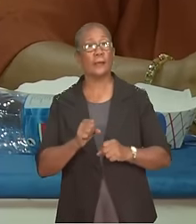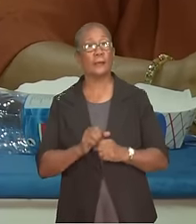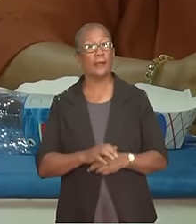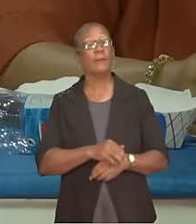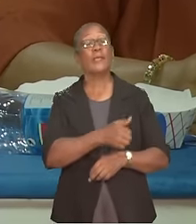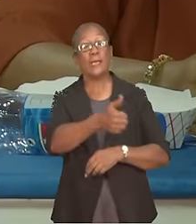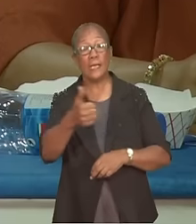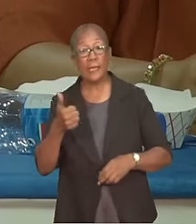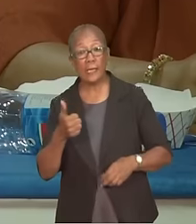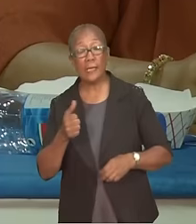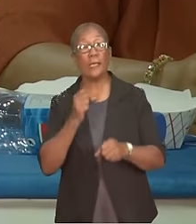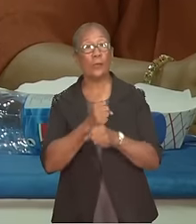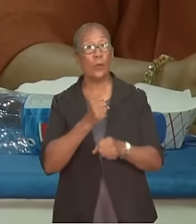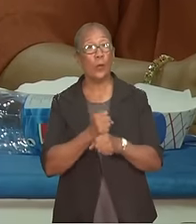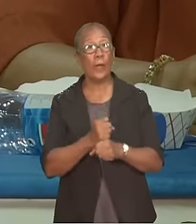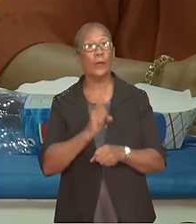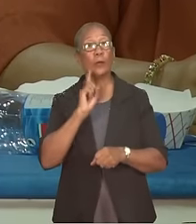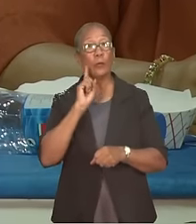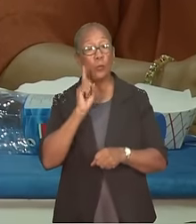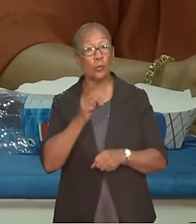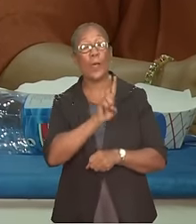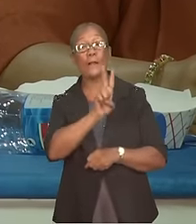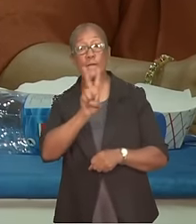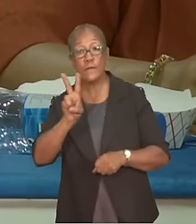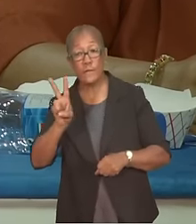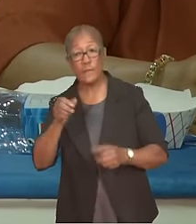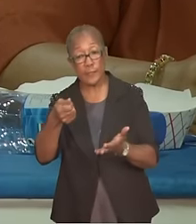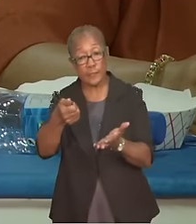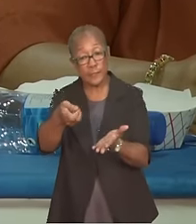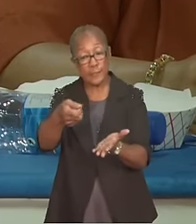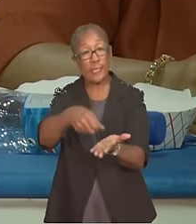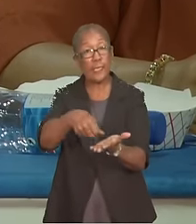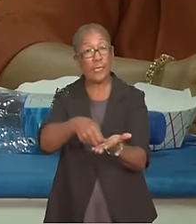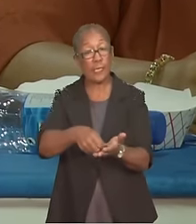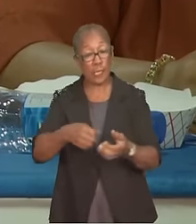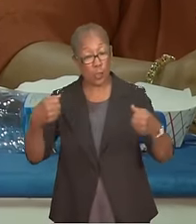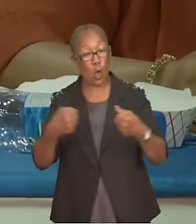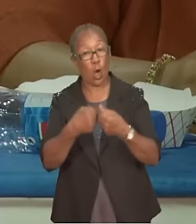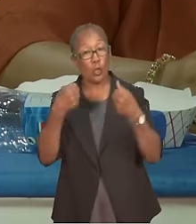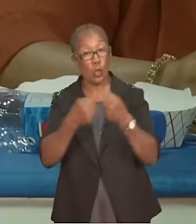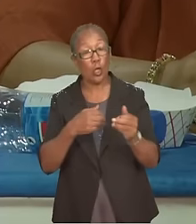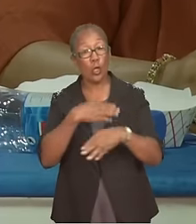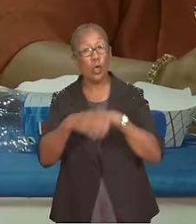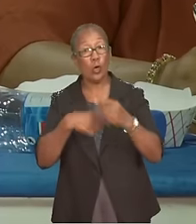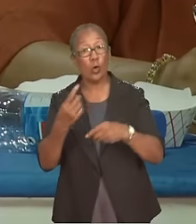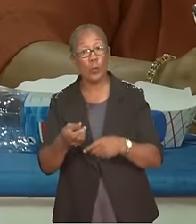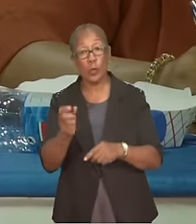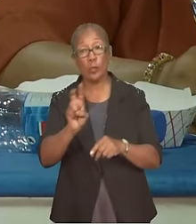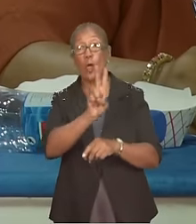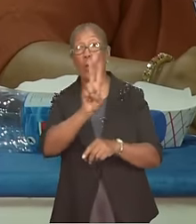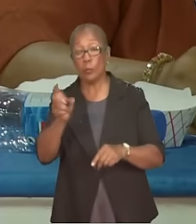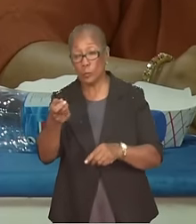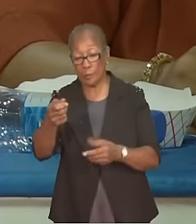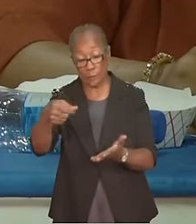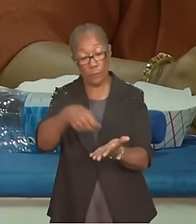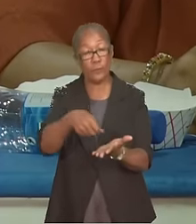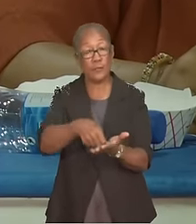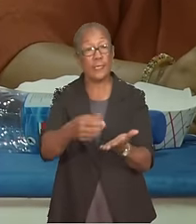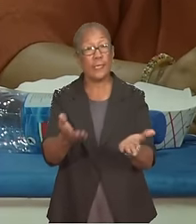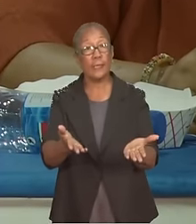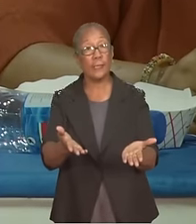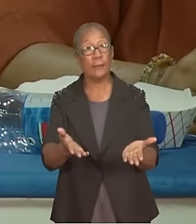Iedereen die werkt moet SOR-verzekerd zijn. Dus als er ongelukken plaatsvinden, dan zijn ze gecoverd door die